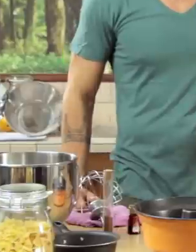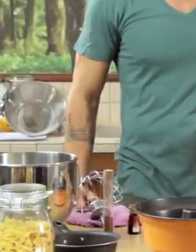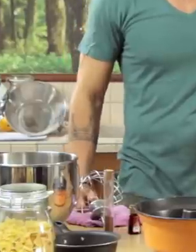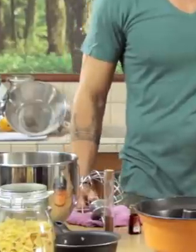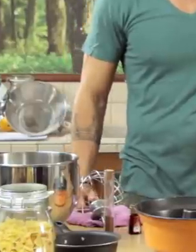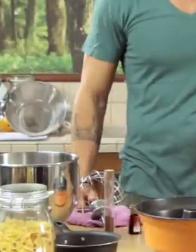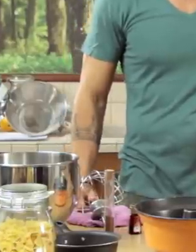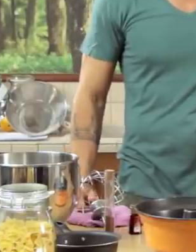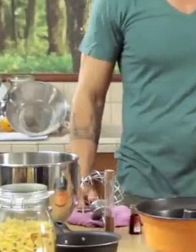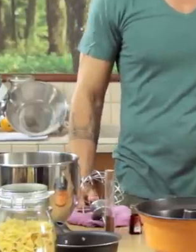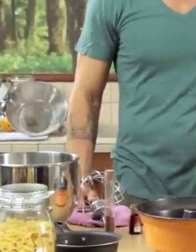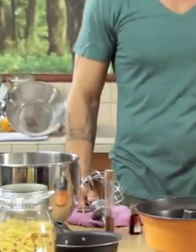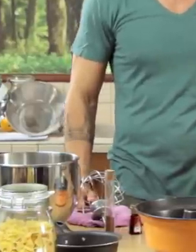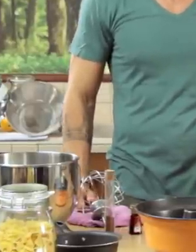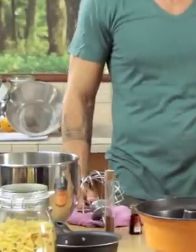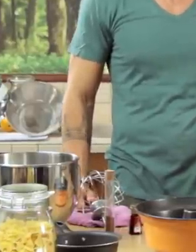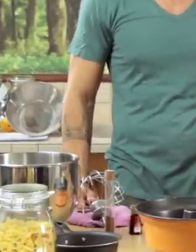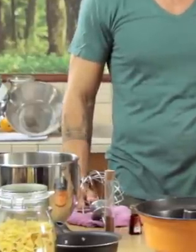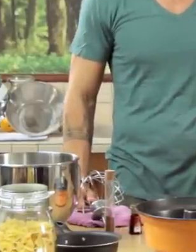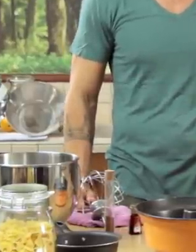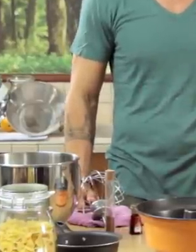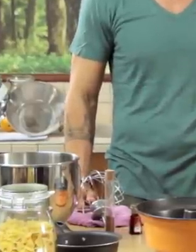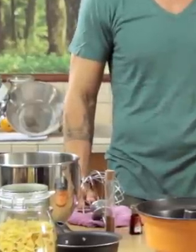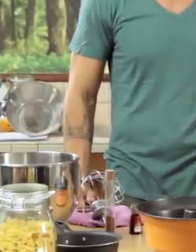Τα 8-8 είπα. Δηλαδή εγώ θα τα 8.